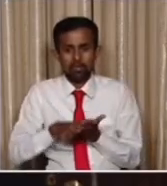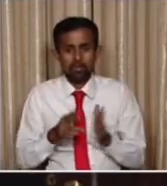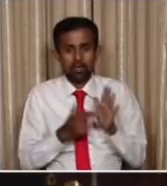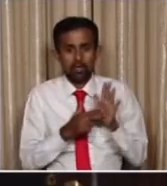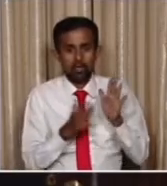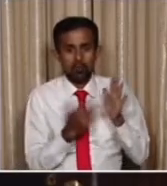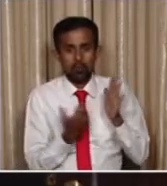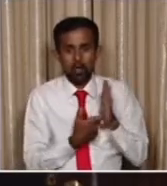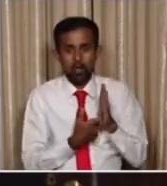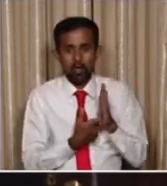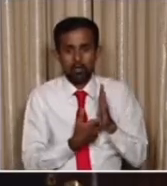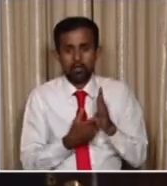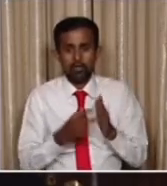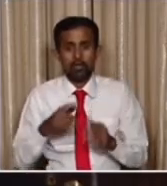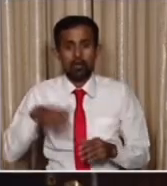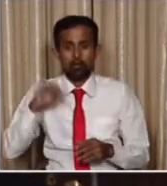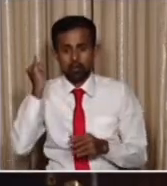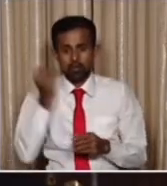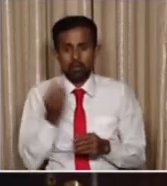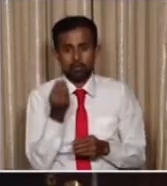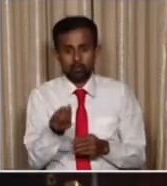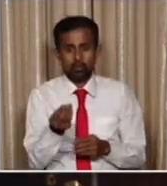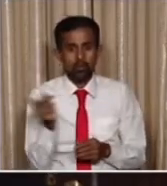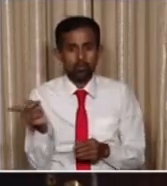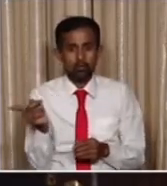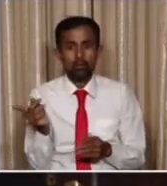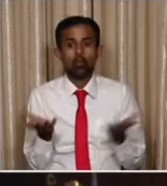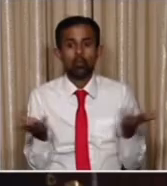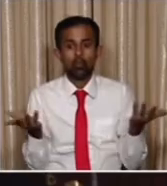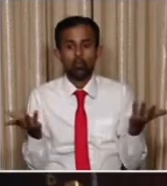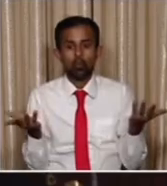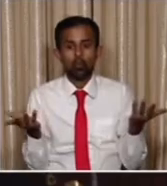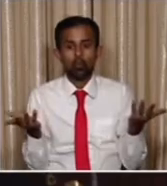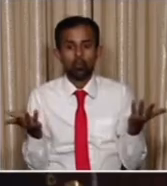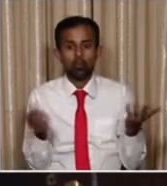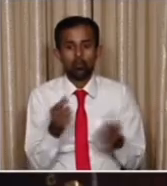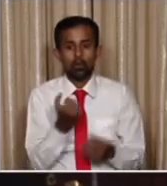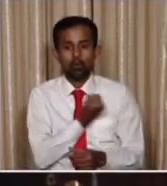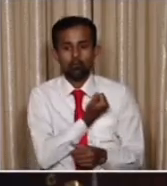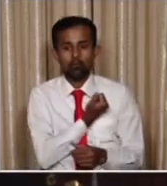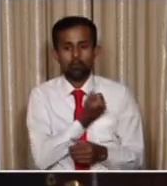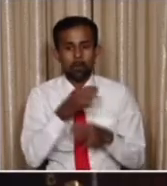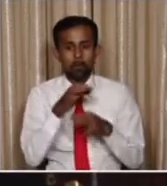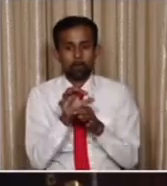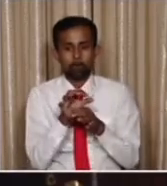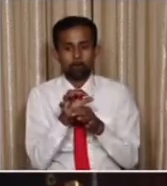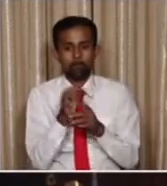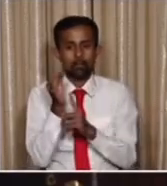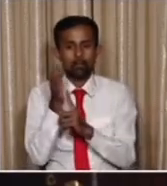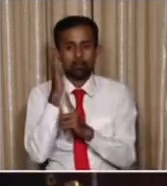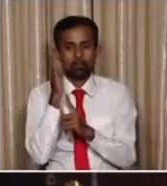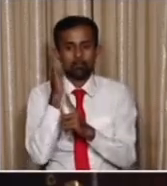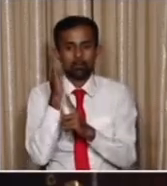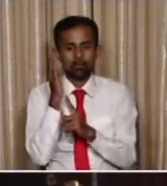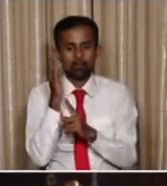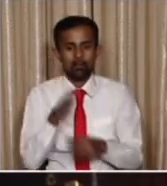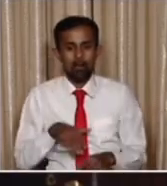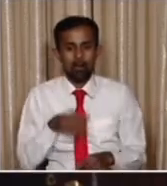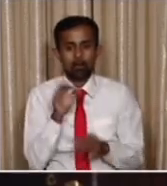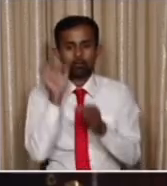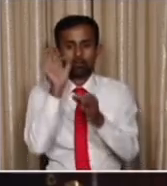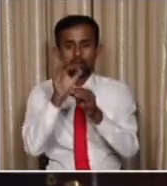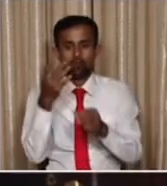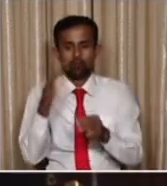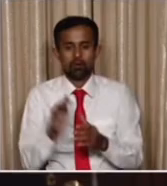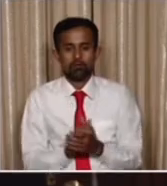ගේ CEO. ඒ CEO දුන්නාට පස්සේ අද එතුමා ඉන්න කොහෙද? අද එතුමා ඔබතුමා වෛද්‍ය පර්යේෂණ අංශයේ සභාපති නැත්නම් ප්‍රධානිය බඩපත්